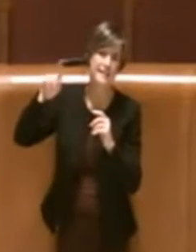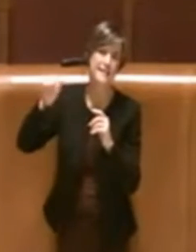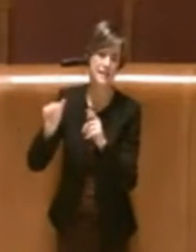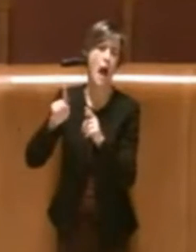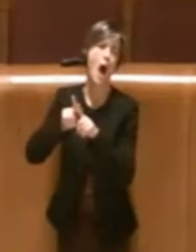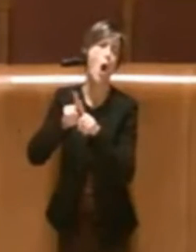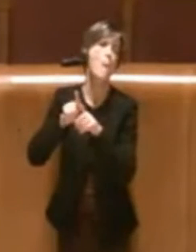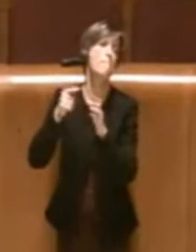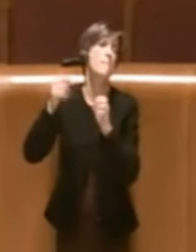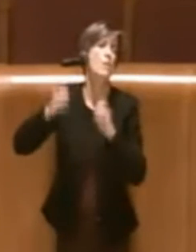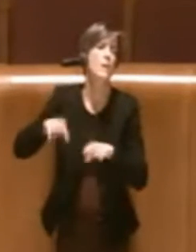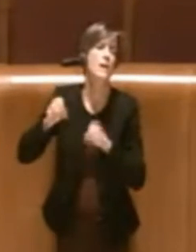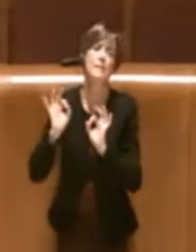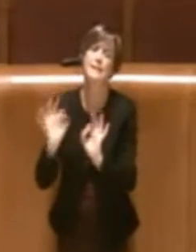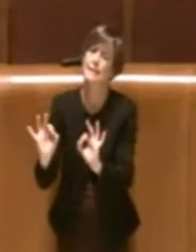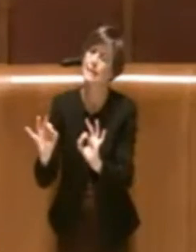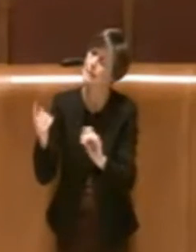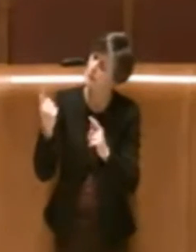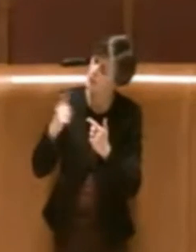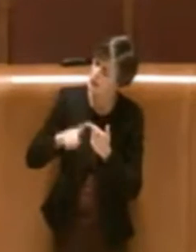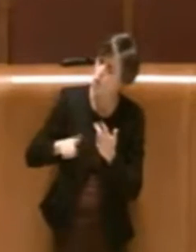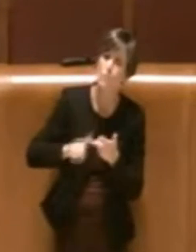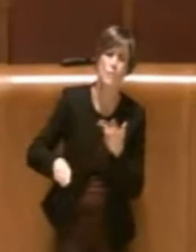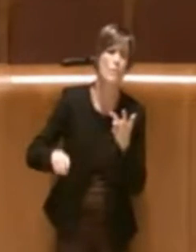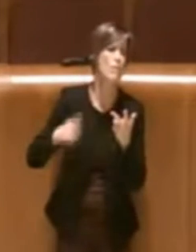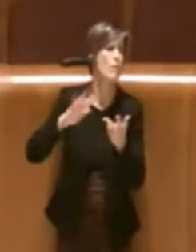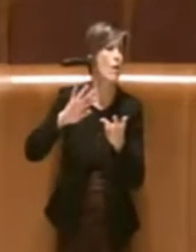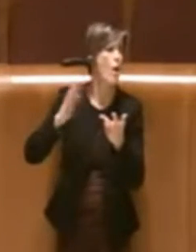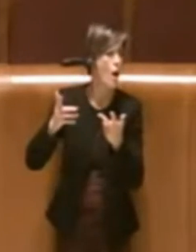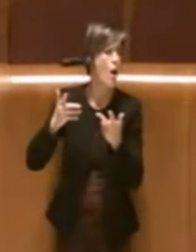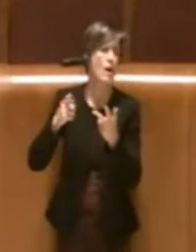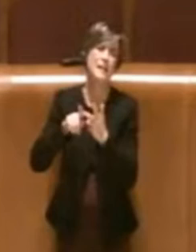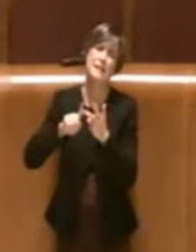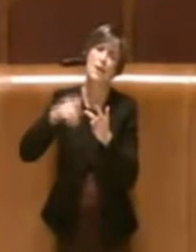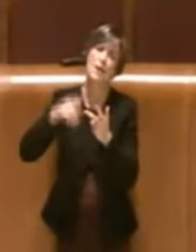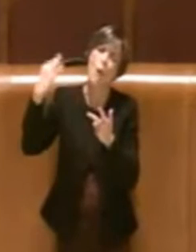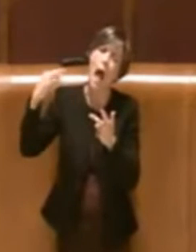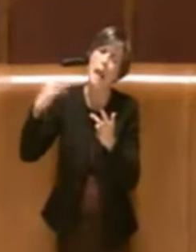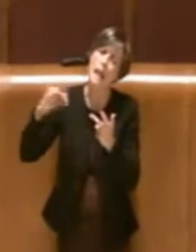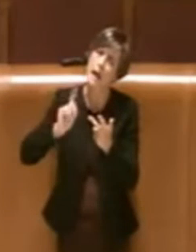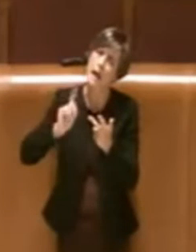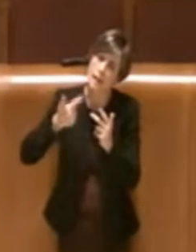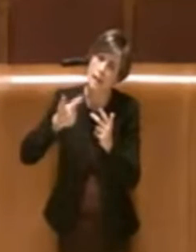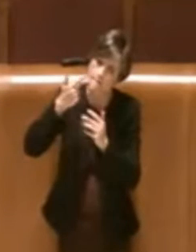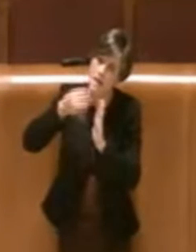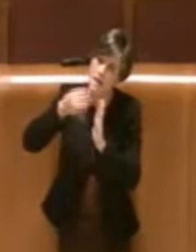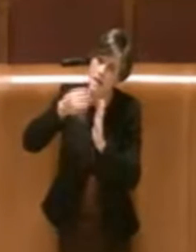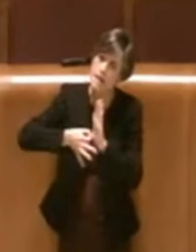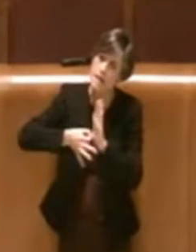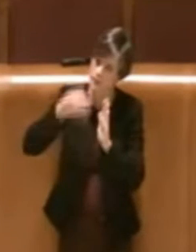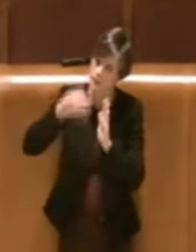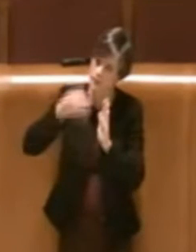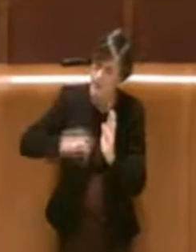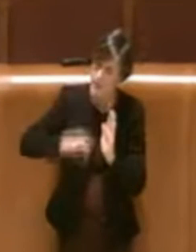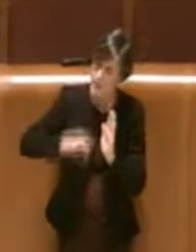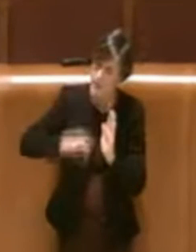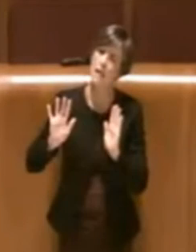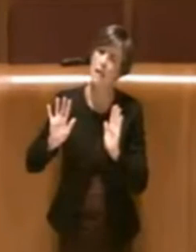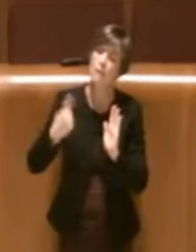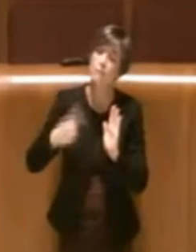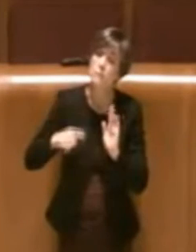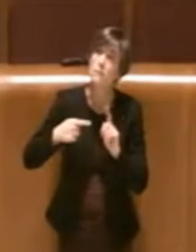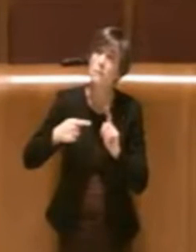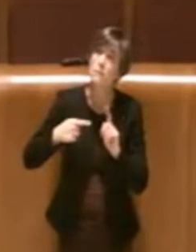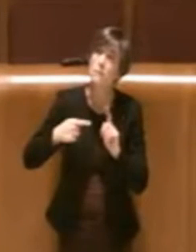proprio delle caratteristiche di questi progetti, noi con questo programma puntiamo in alto e puntiamo a